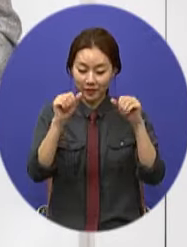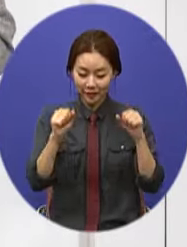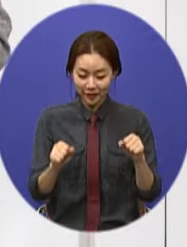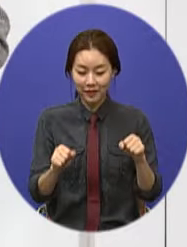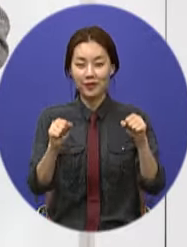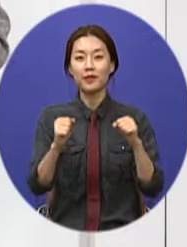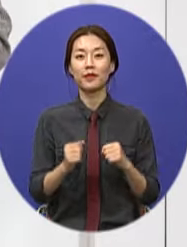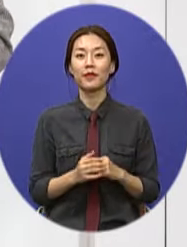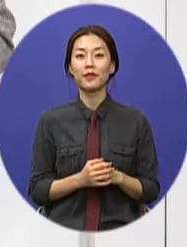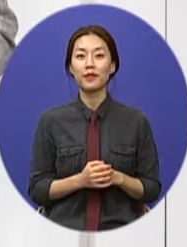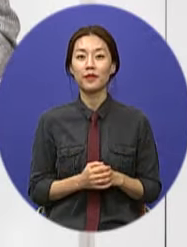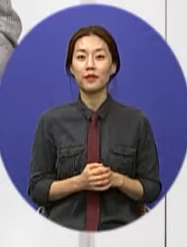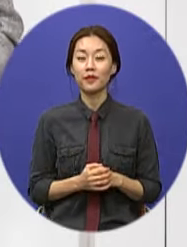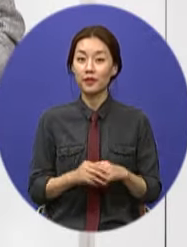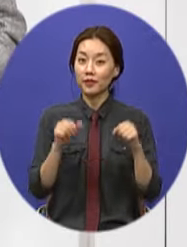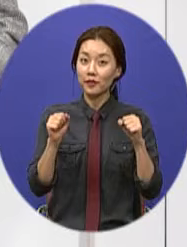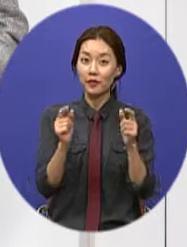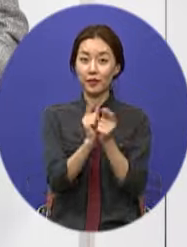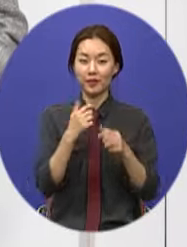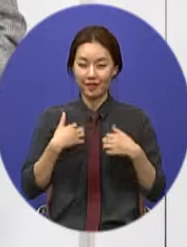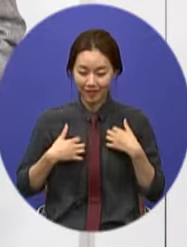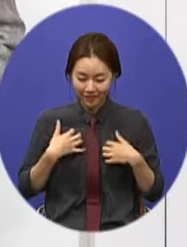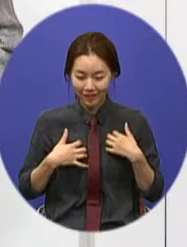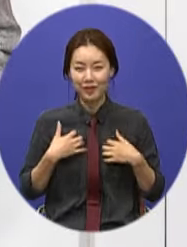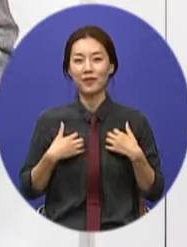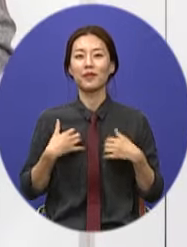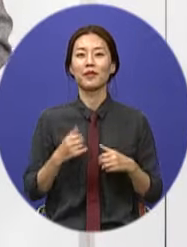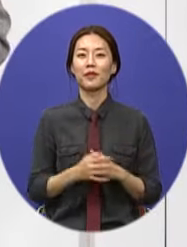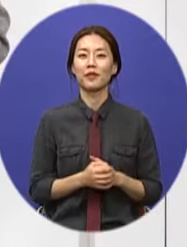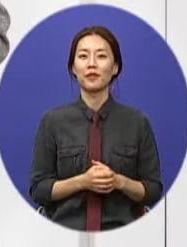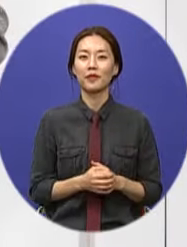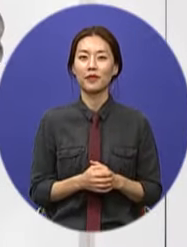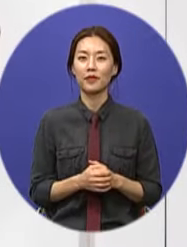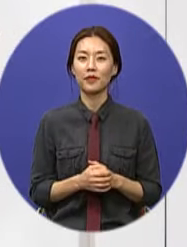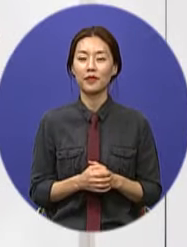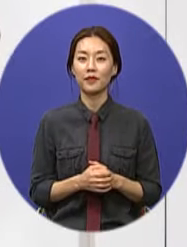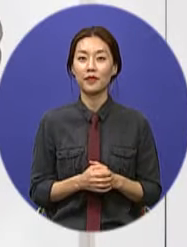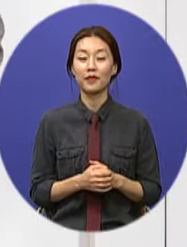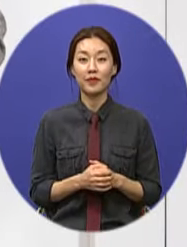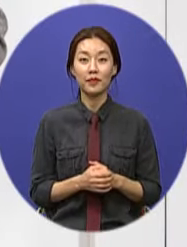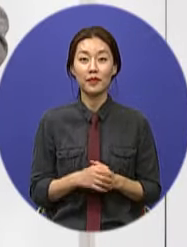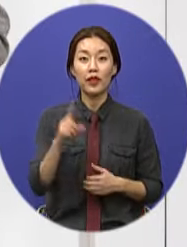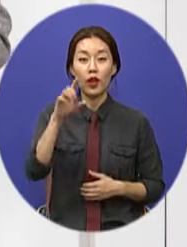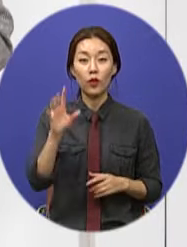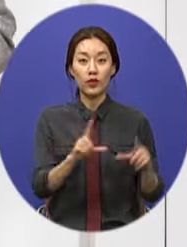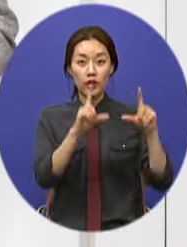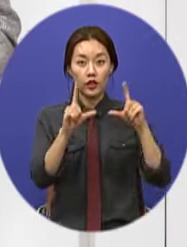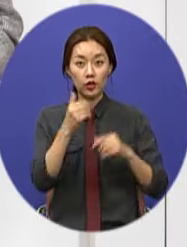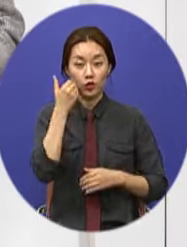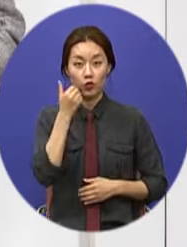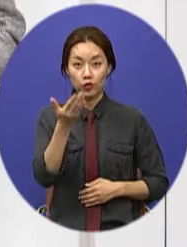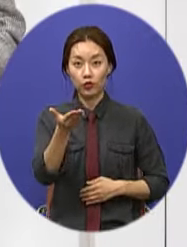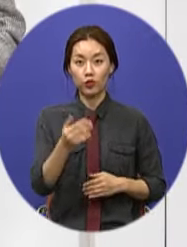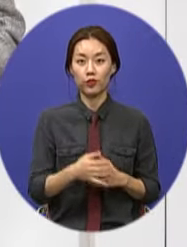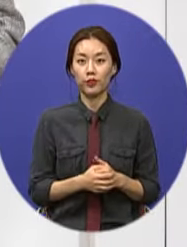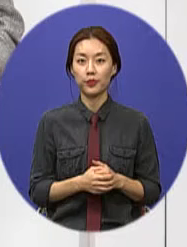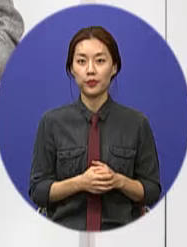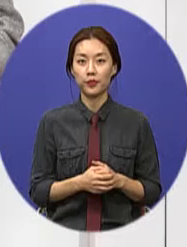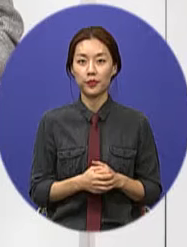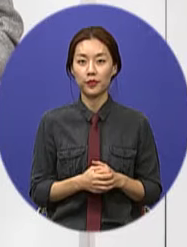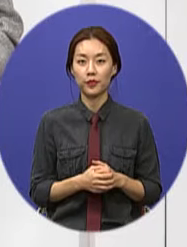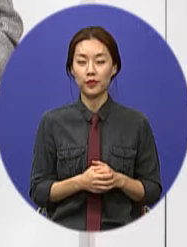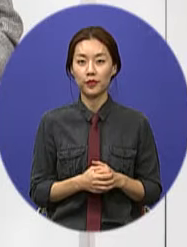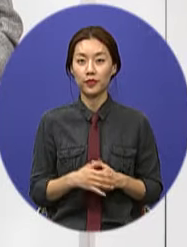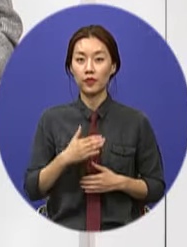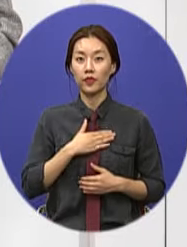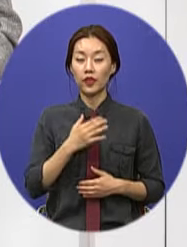안녕하세요. 예, 반갑습니다. 반갑습니다. 안녕하세요. 어디에 사신 누구십니까?